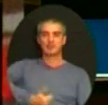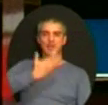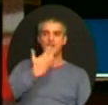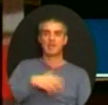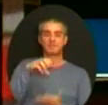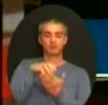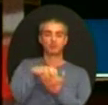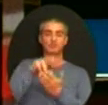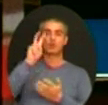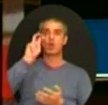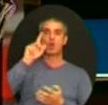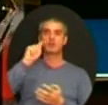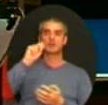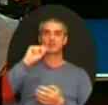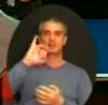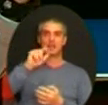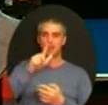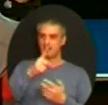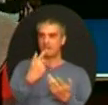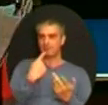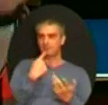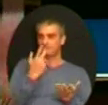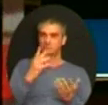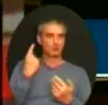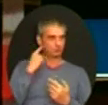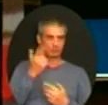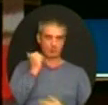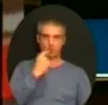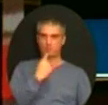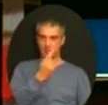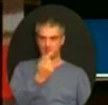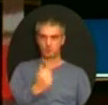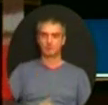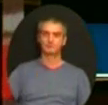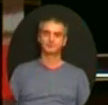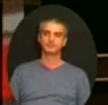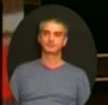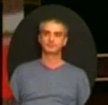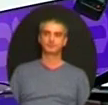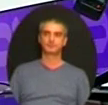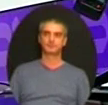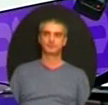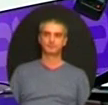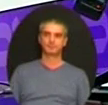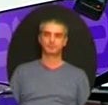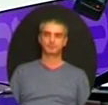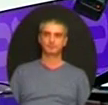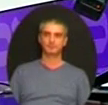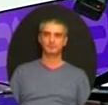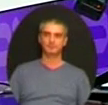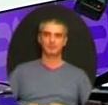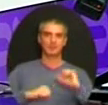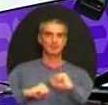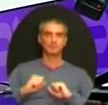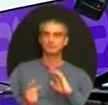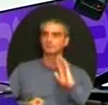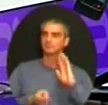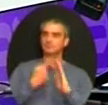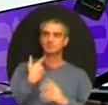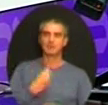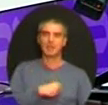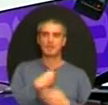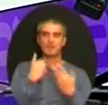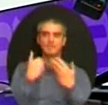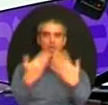לרב היישוב עותניאל שיבדוק האם הוא יוכל, בוא נראה את זה. ההתנהגות החסרת תקדים וחסרת